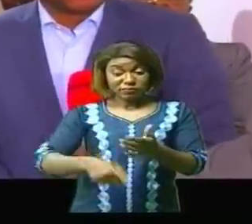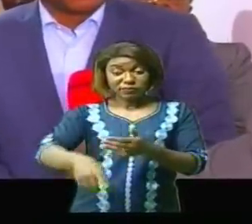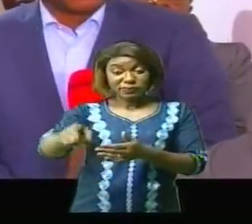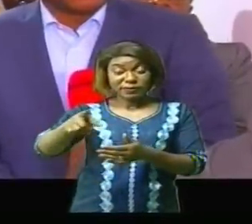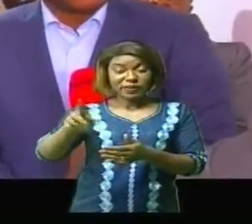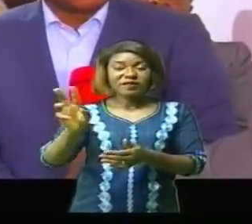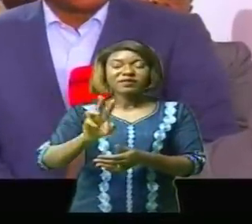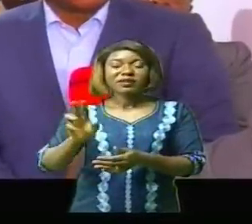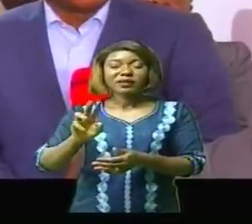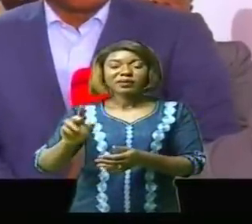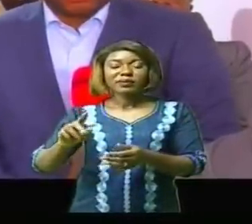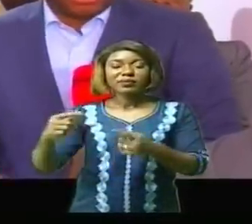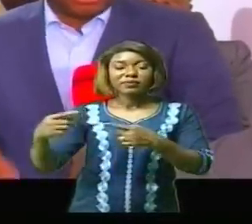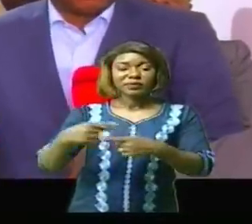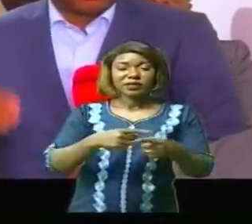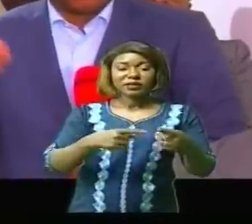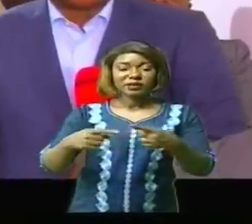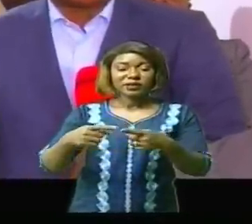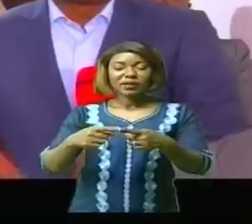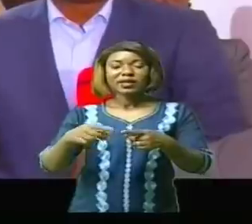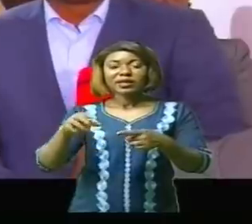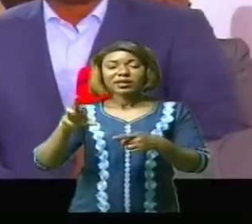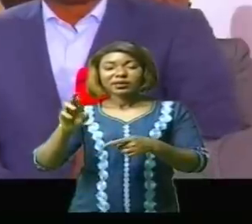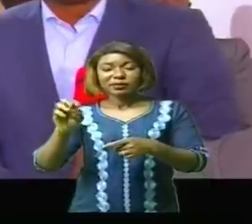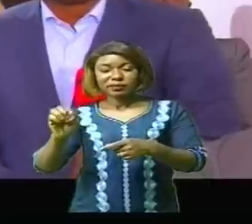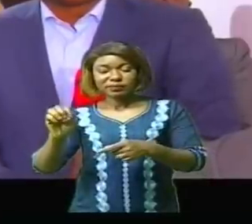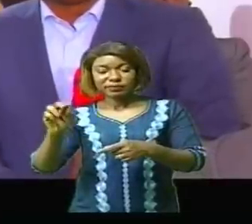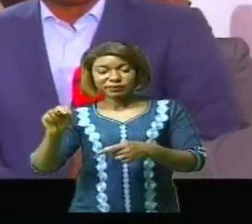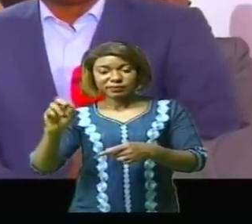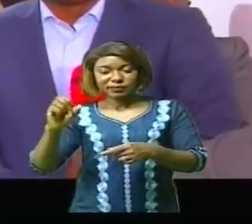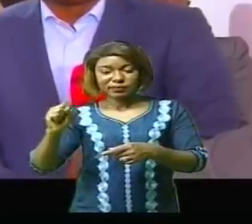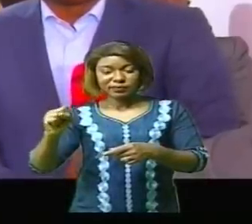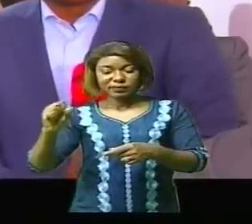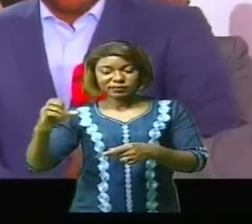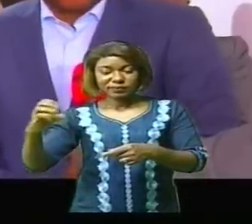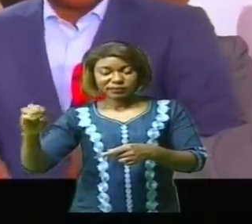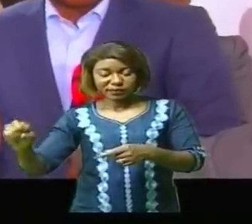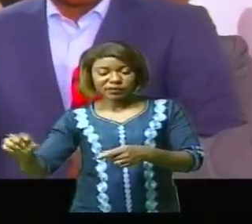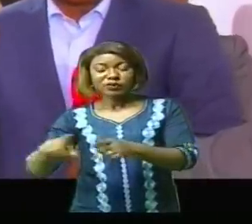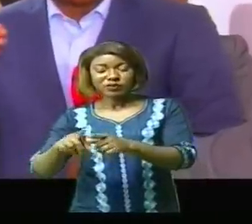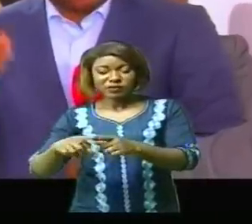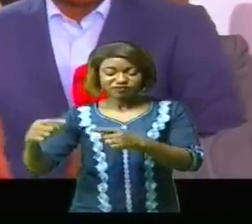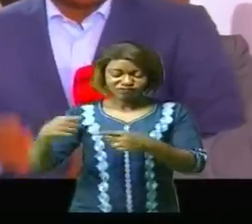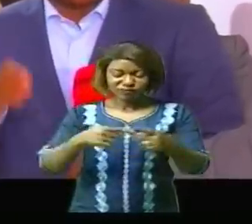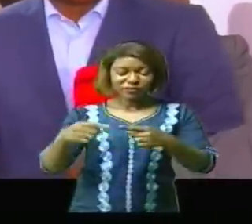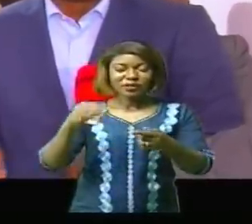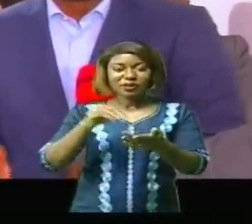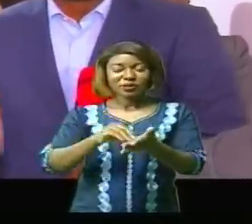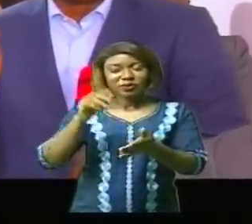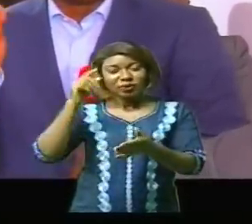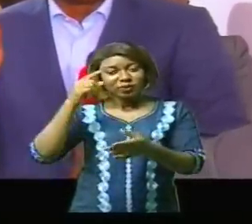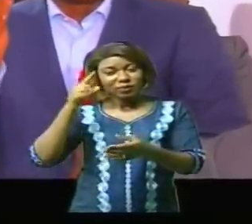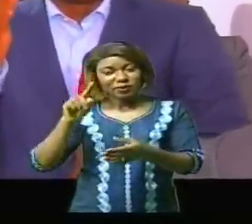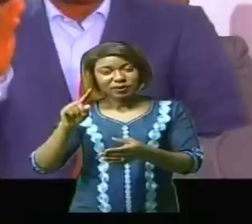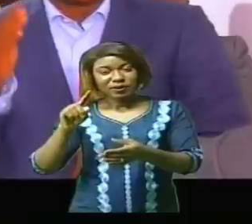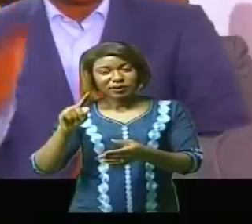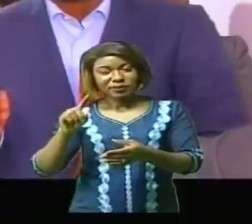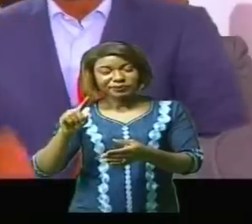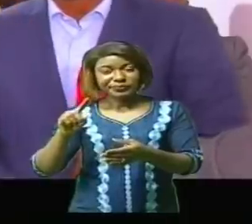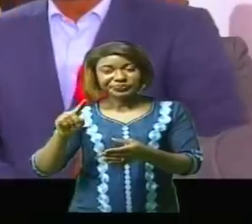devait jouer Renaissance. Ben, écoutez, nous mettons ce match au 26, qui va se jouer concomitamment avec le